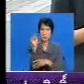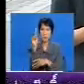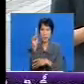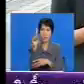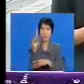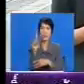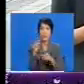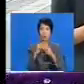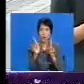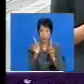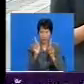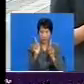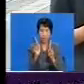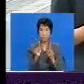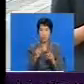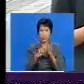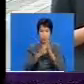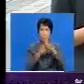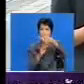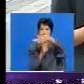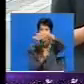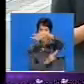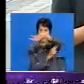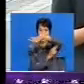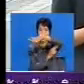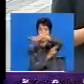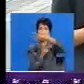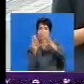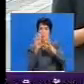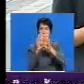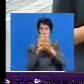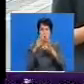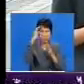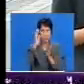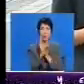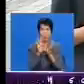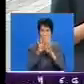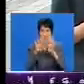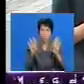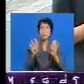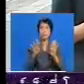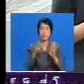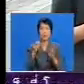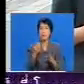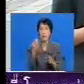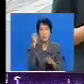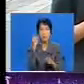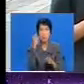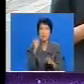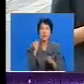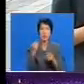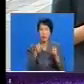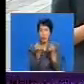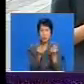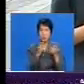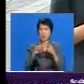อดเดือนกันยายนที่จะมีการปิดซ่อมสะพานข้ามแยกรัชโยธินเจ้าหน้าที่ตำรวจนะคะจะเปิดให้รถทุกชนิดสามารถตรงแล้วก็เ